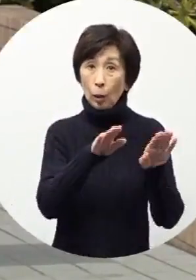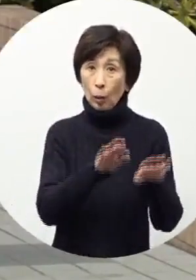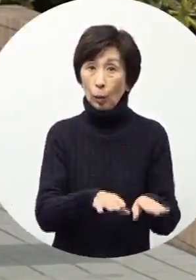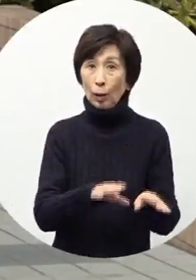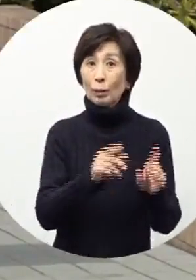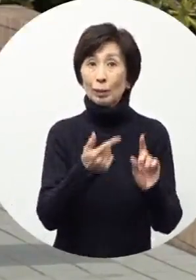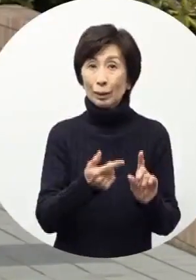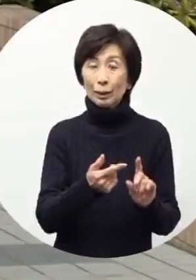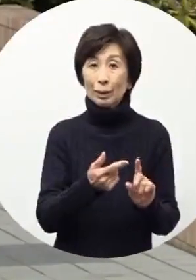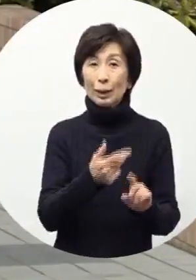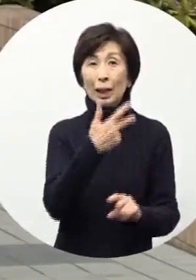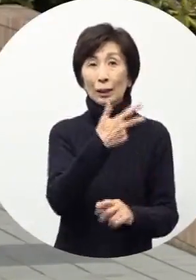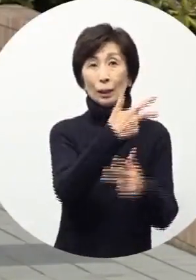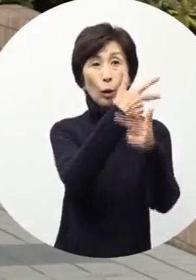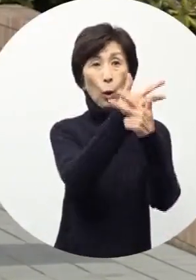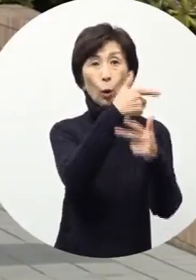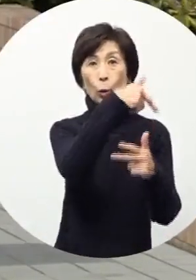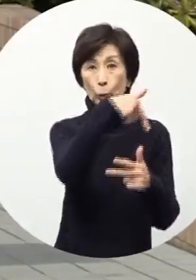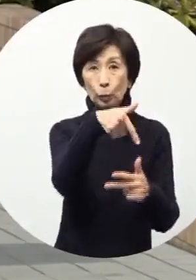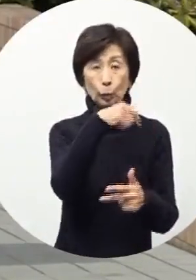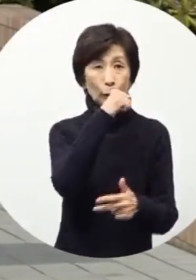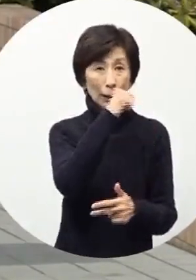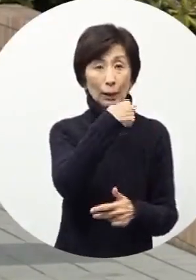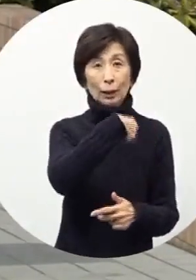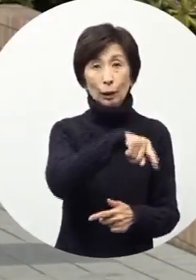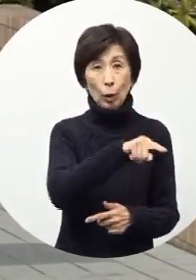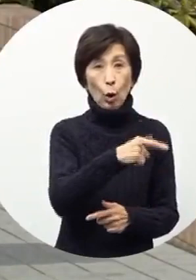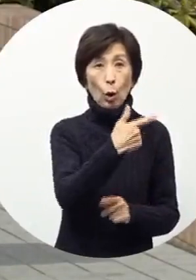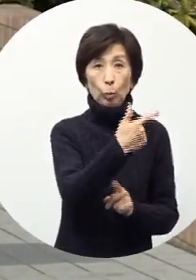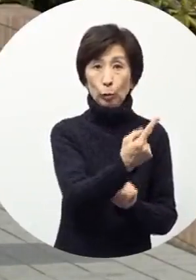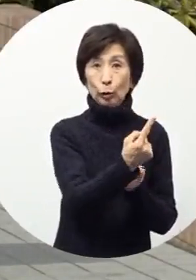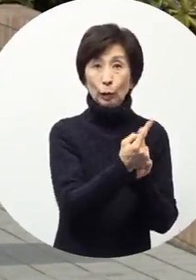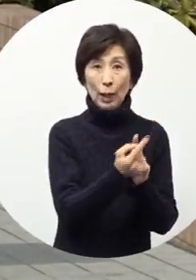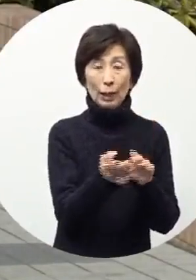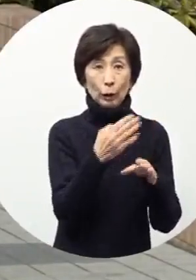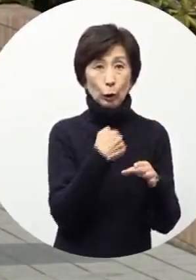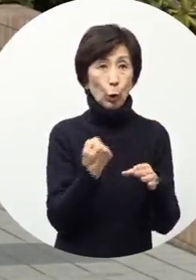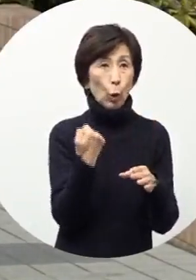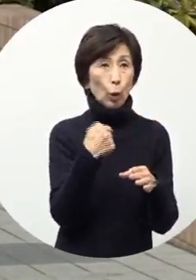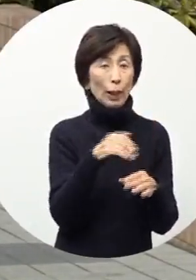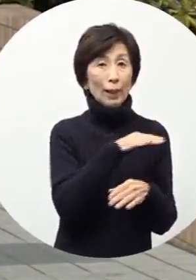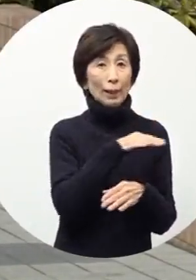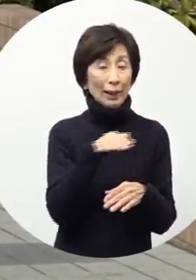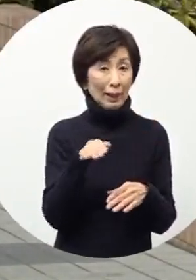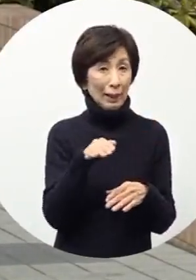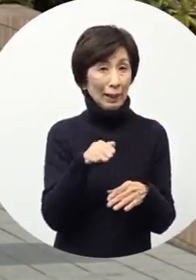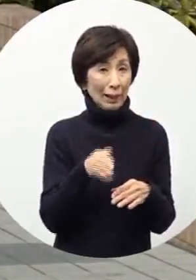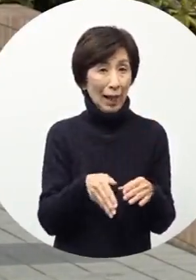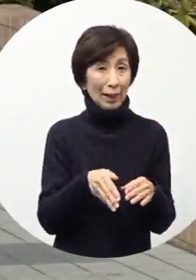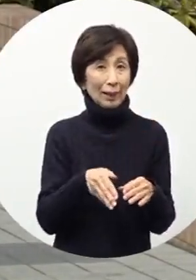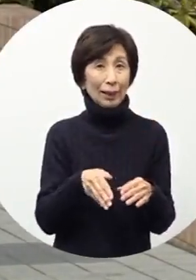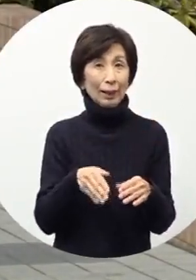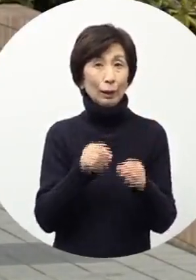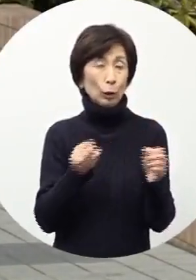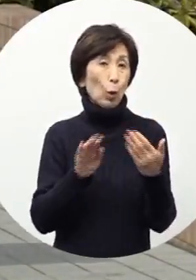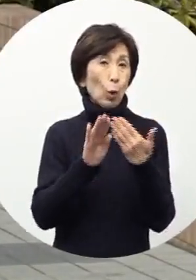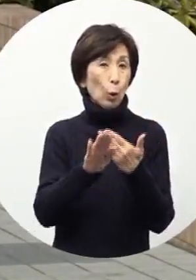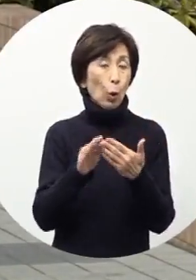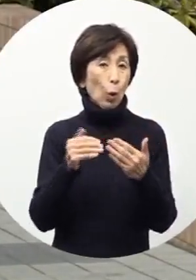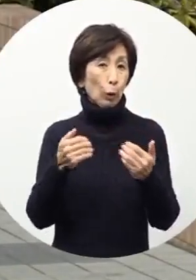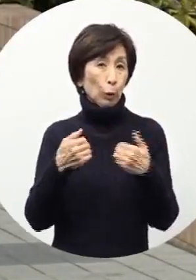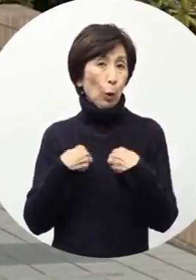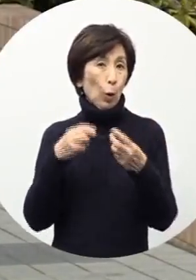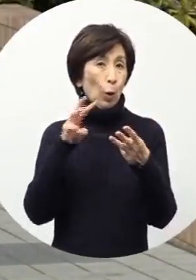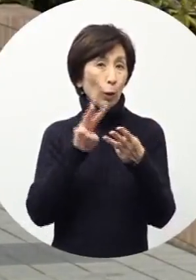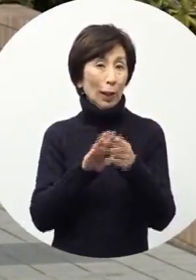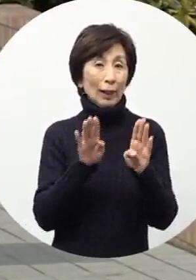部、善行、睦愛、湘南台、長後、行田で実施されているそうなんです。